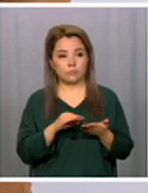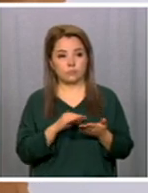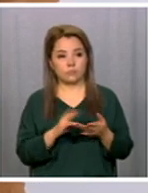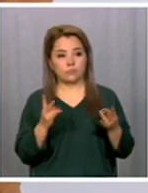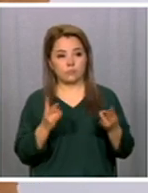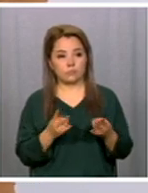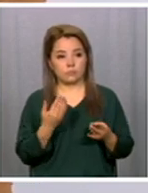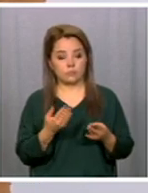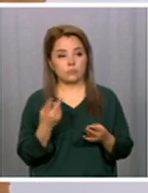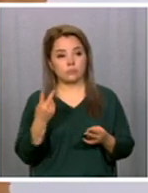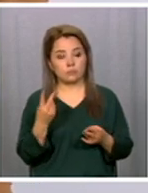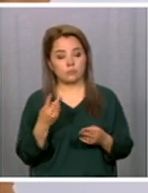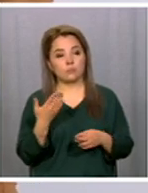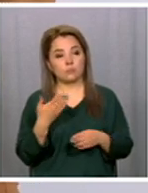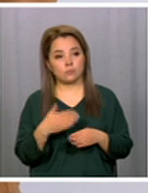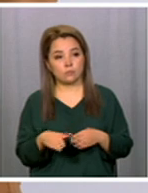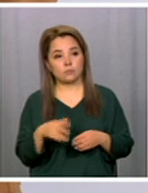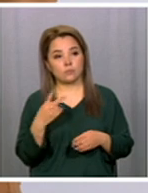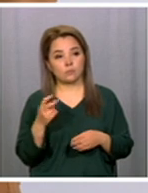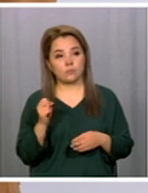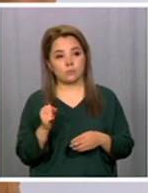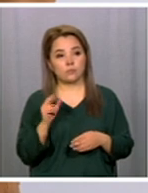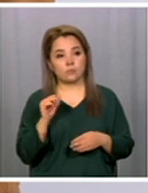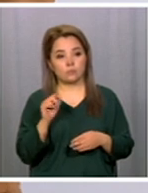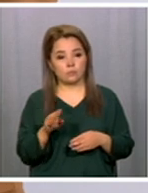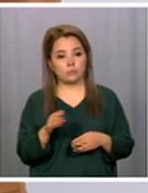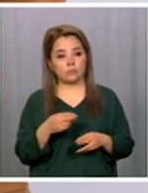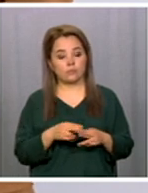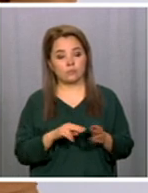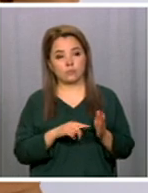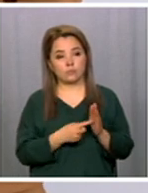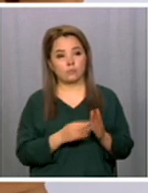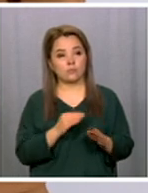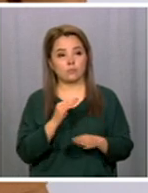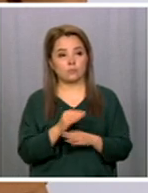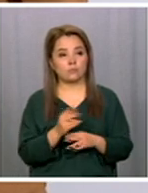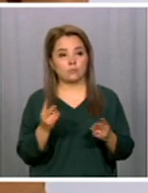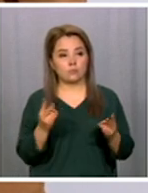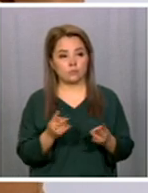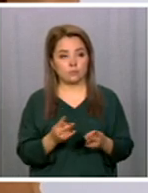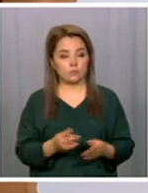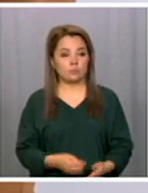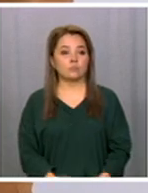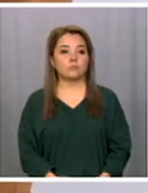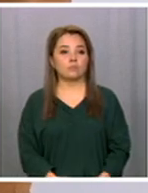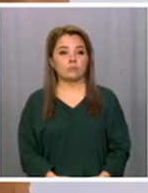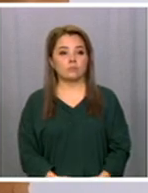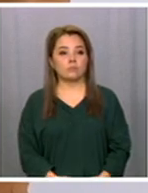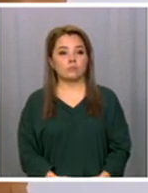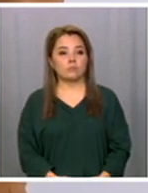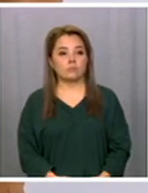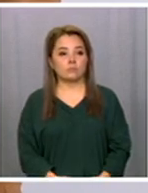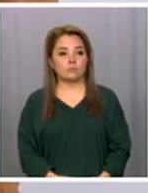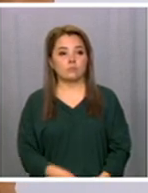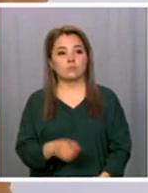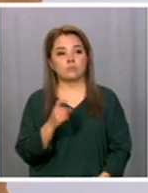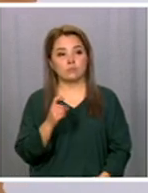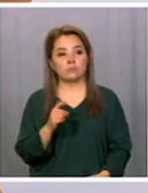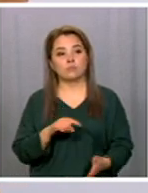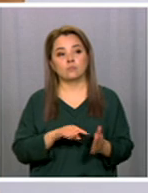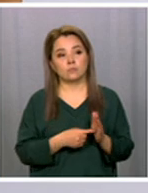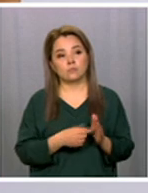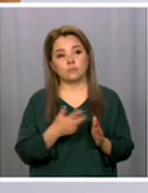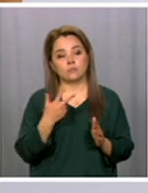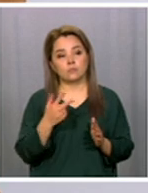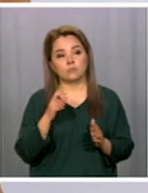көбейтеміз. Екінші бөлшекке 2 А квадратты толықтауыш көбейткіш ретінде көбейтейік. Сонда x көбейтілген 3